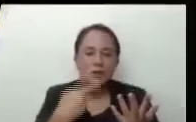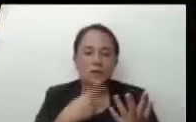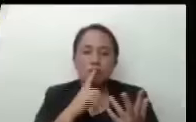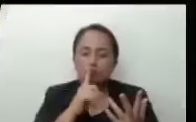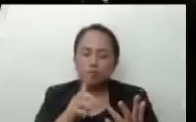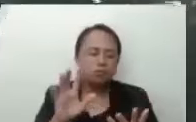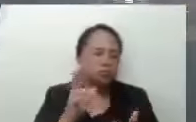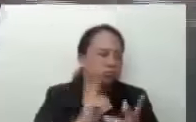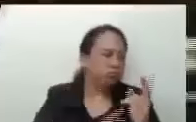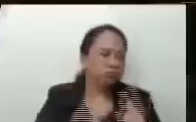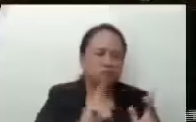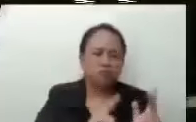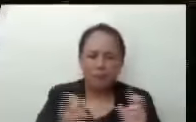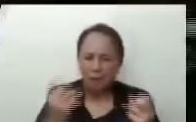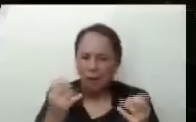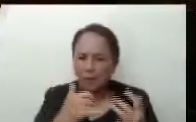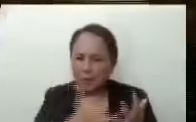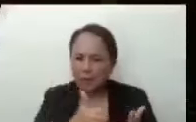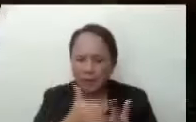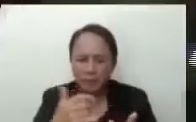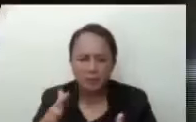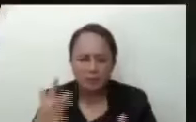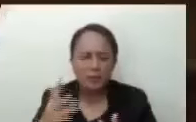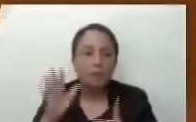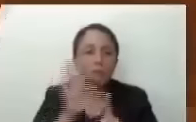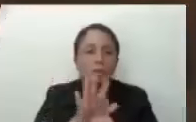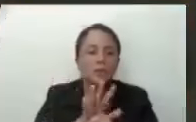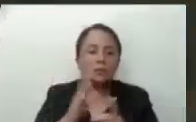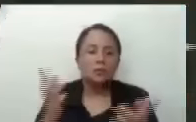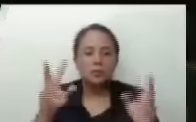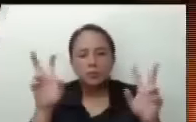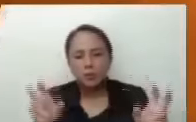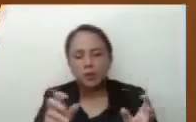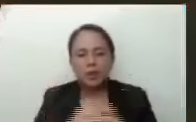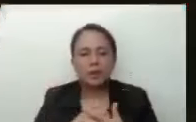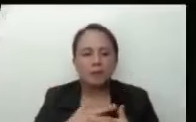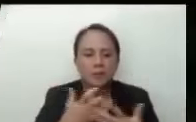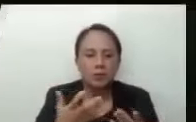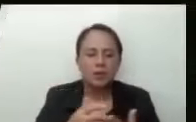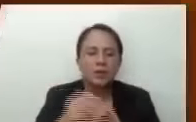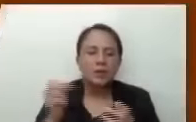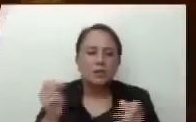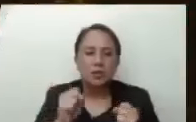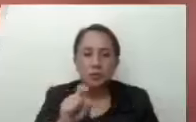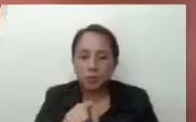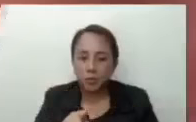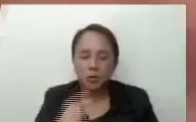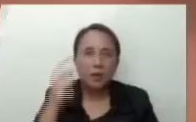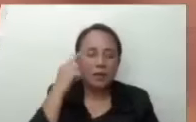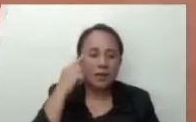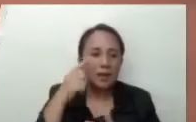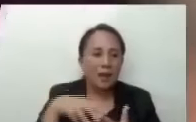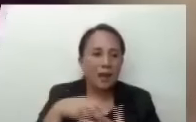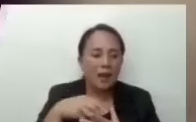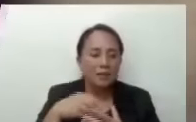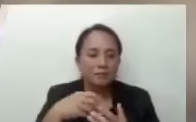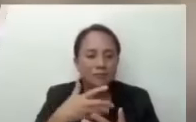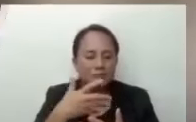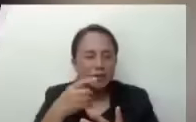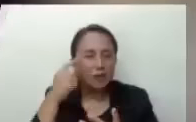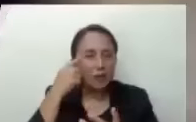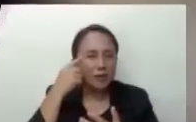singer songwriter ng ilan sa kanyang hit songs tulad ng happier shape of you at Thinking Out Loud naging